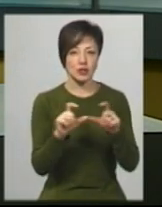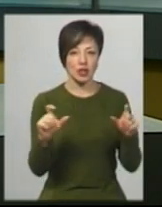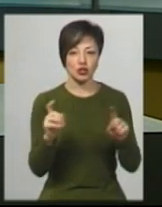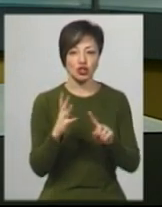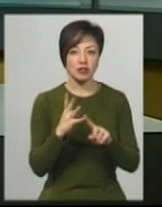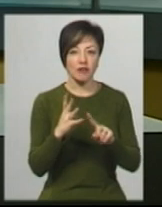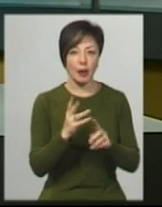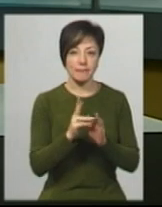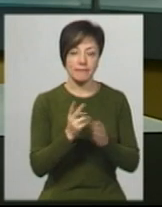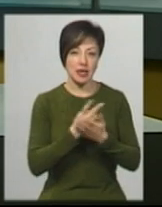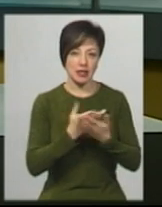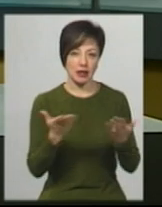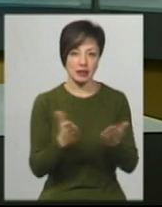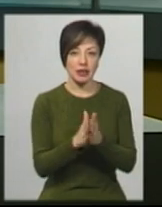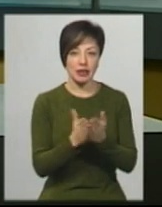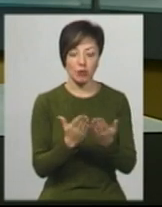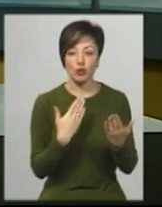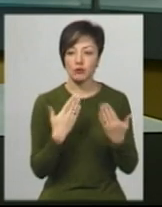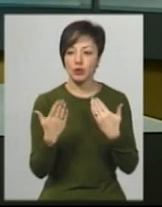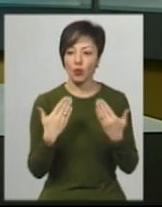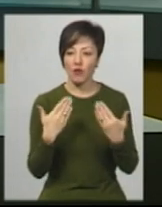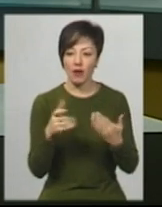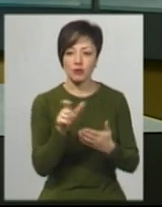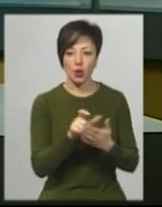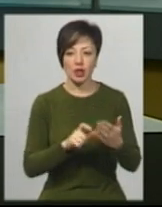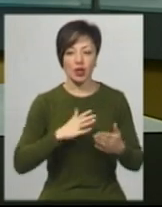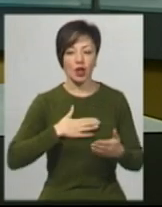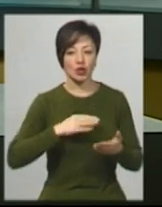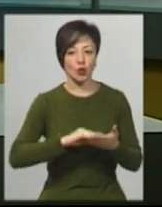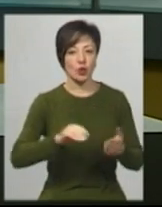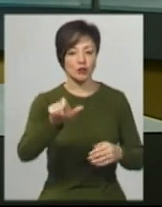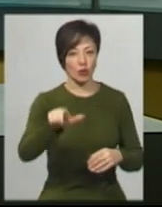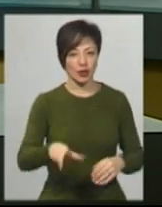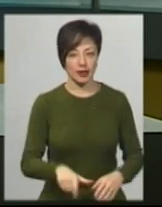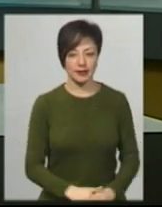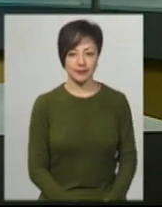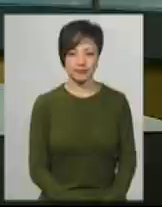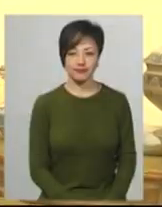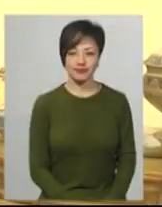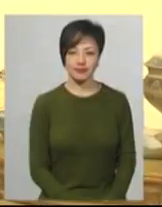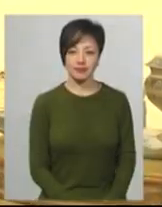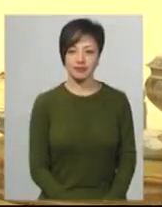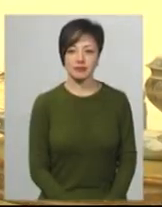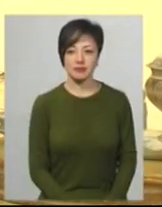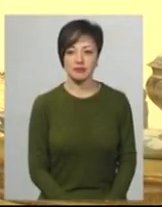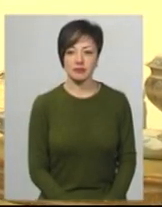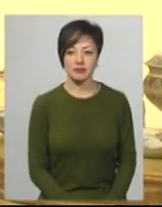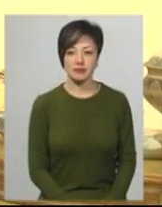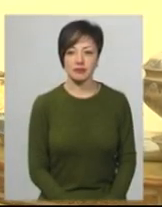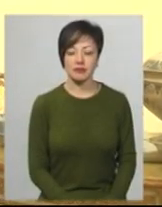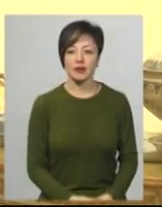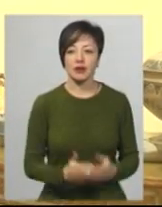четверта презентація книги. Поспілкувався із поетесою наш кореспондент Андрій Гуменний. Давай не підемо